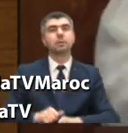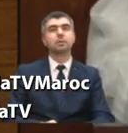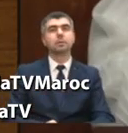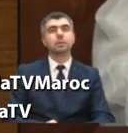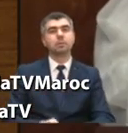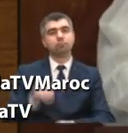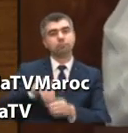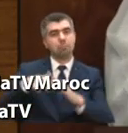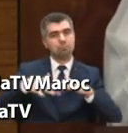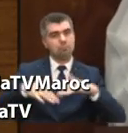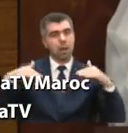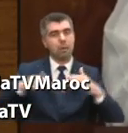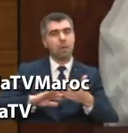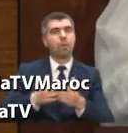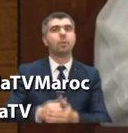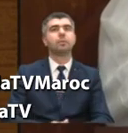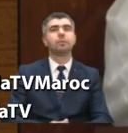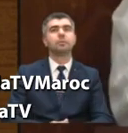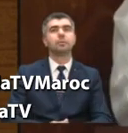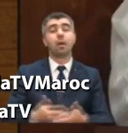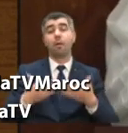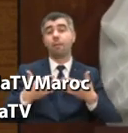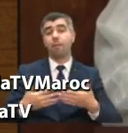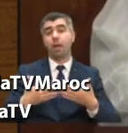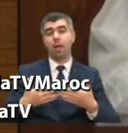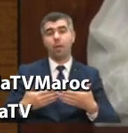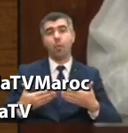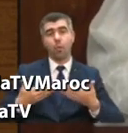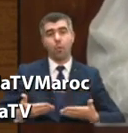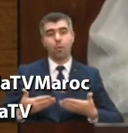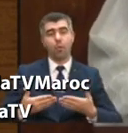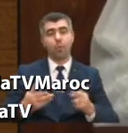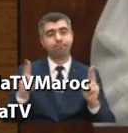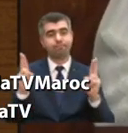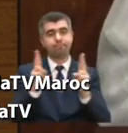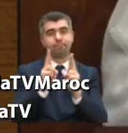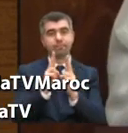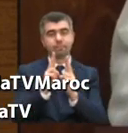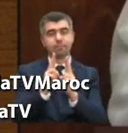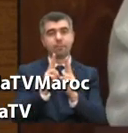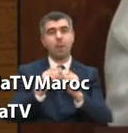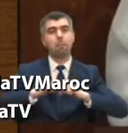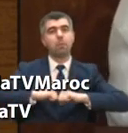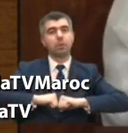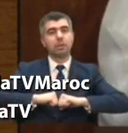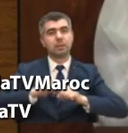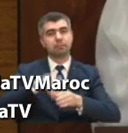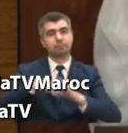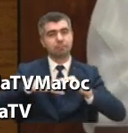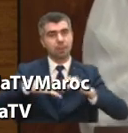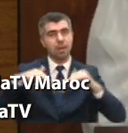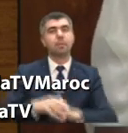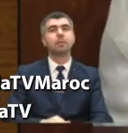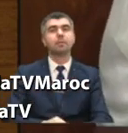السادة النواب المحترمون، يسعدني أن ألتقي بمجلسكم الموقر مجددا للتفاعل مع